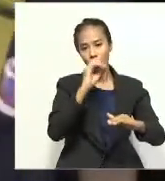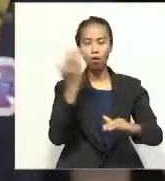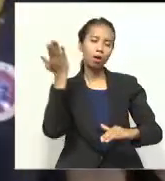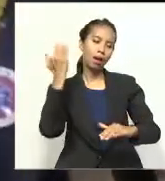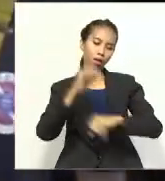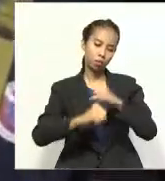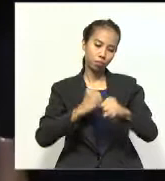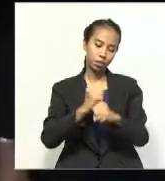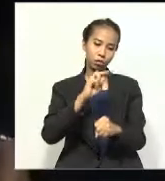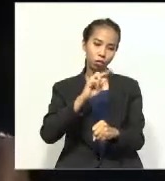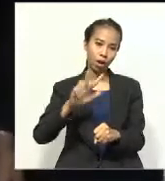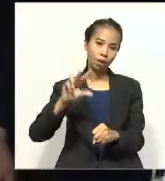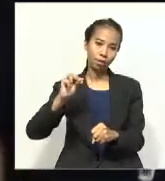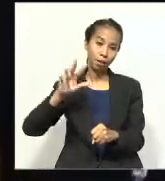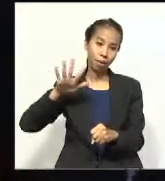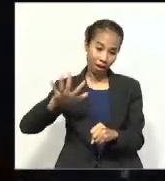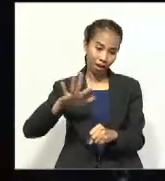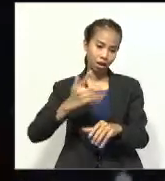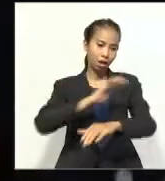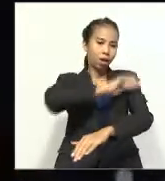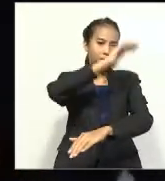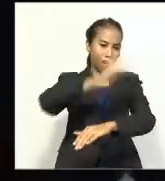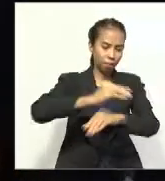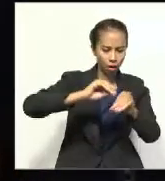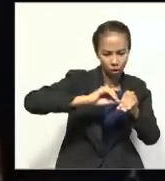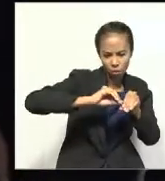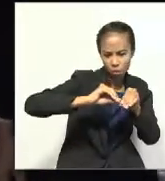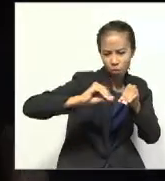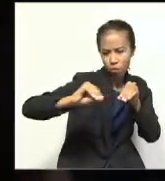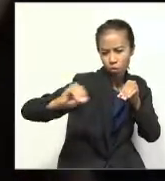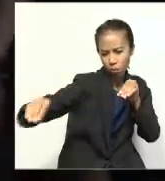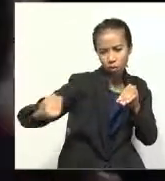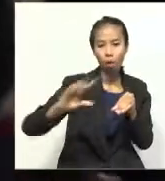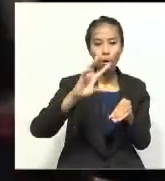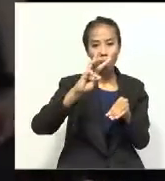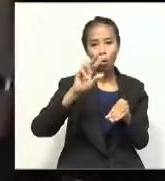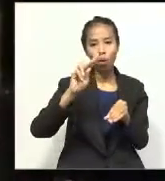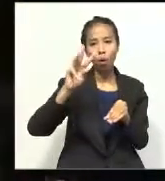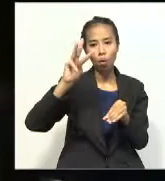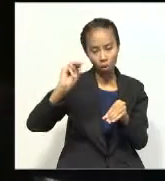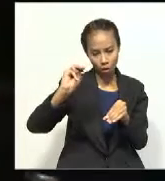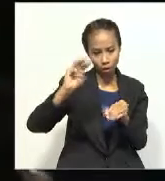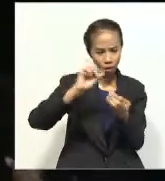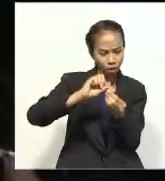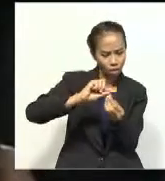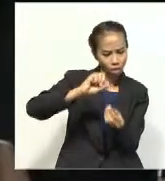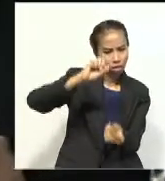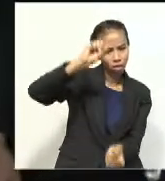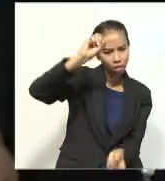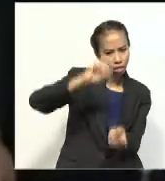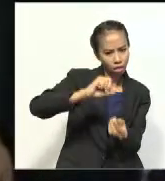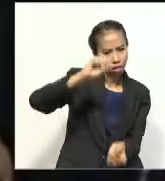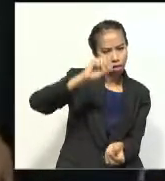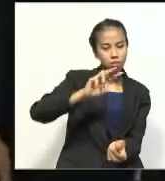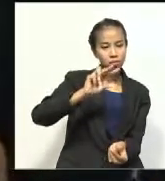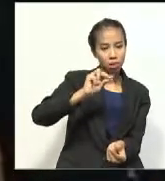2535พบว่าถ้ำลึกประมาณ6กิโลเมตรมีหลายชั้นเพดานสูงเพียงแค่50เซนติเมตรช่วงฤดูฝนตั้งแ